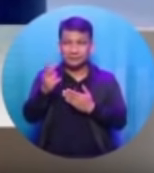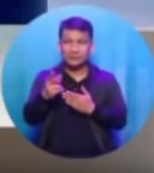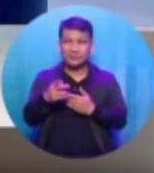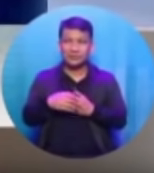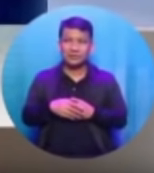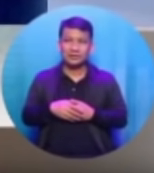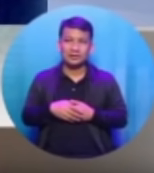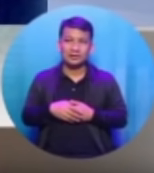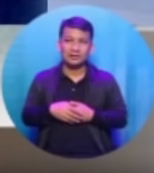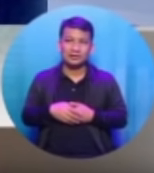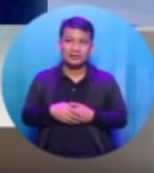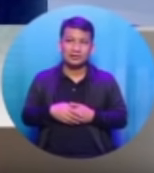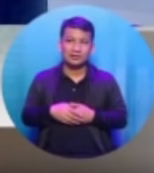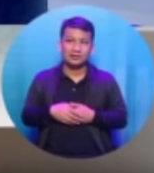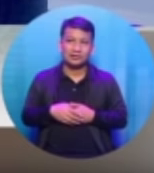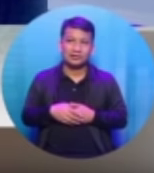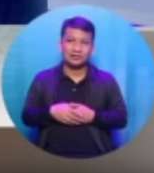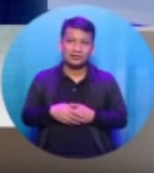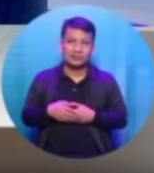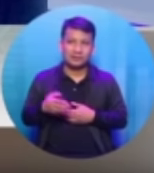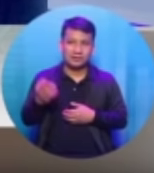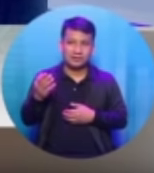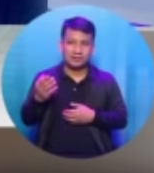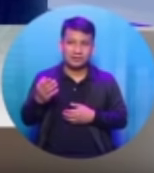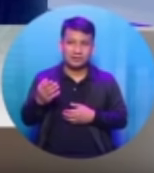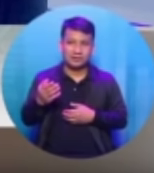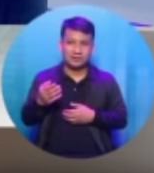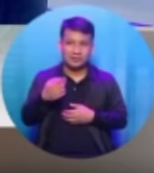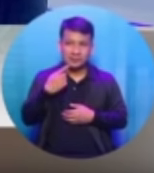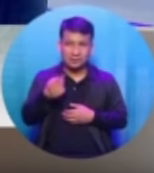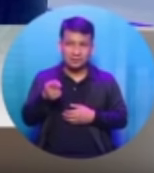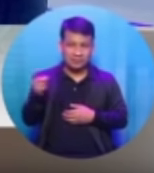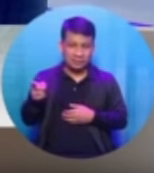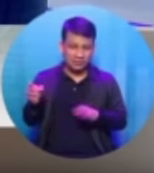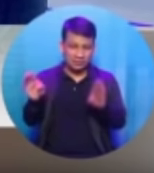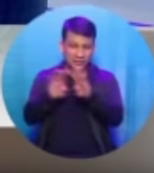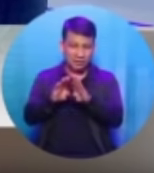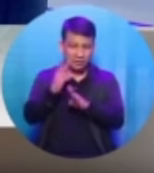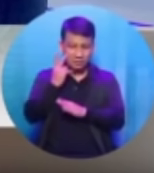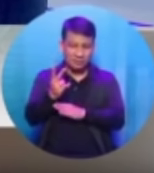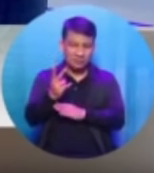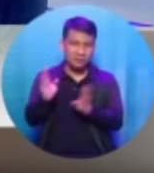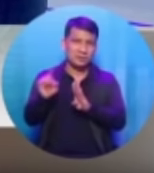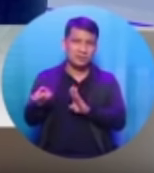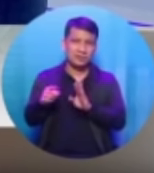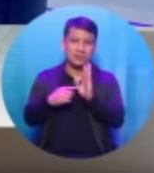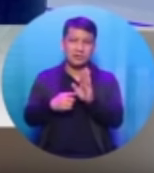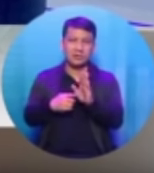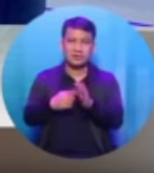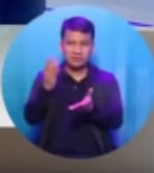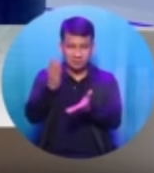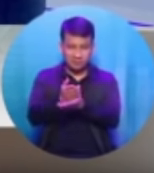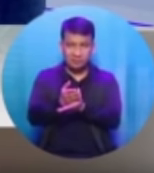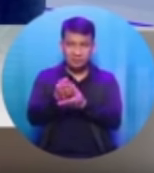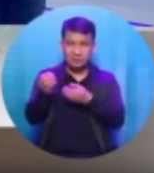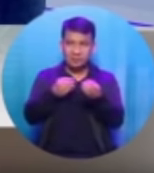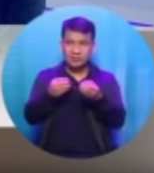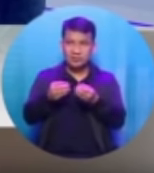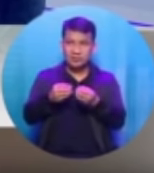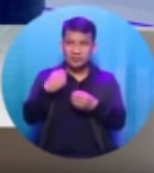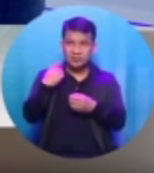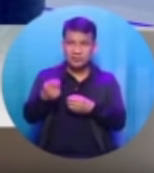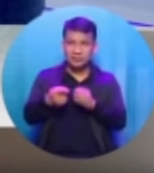Kernel. Diyan po kasi yung ano nito, sir. Ipasara nyo muna ito, Kernel. Opo. Ipa-stop operation nyo until